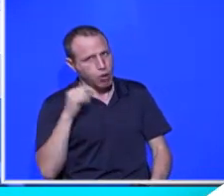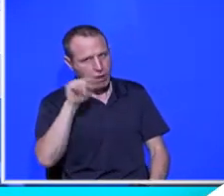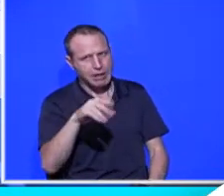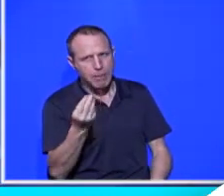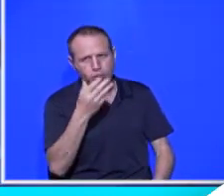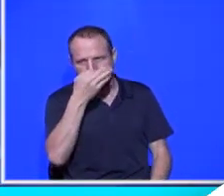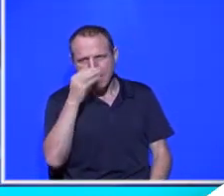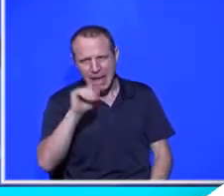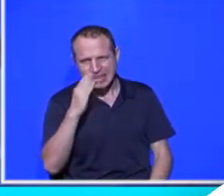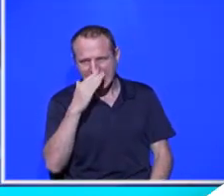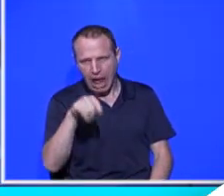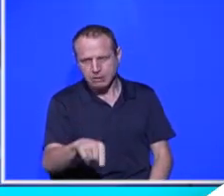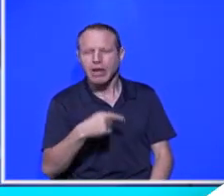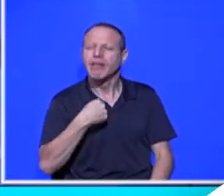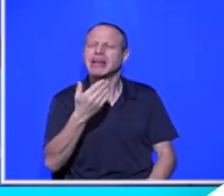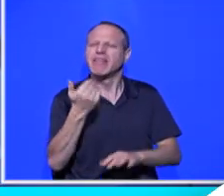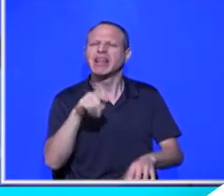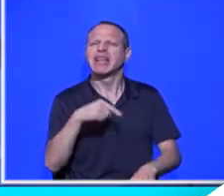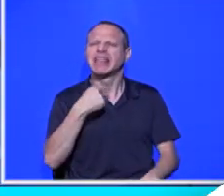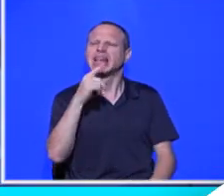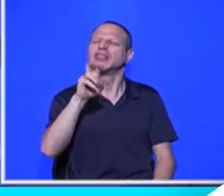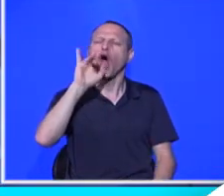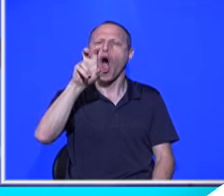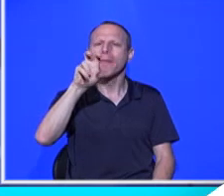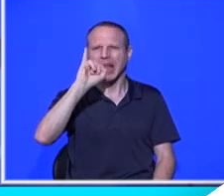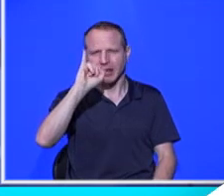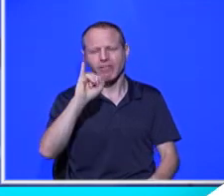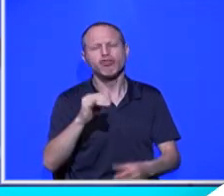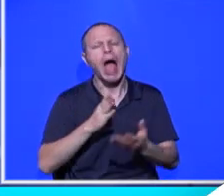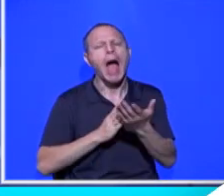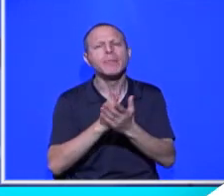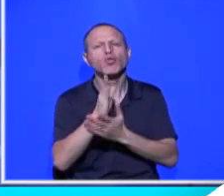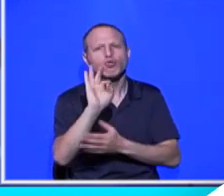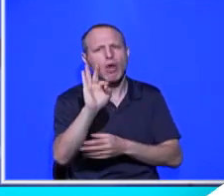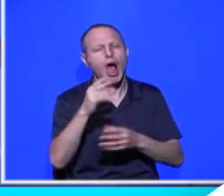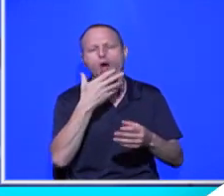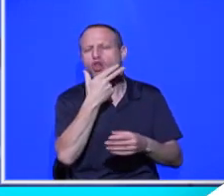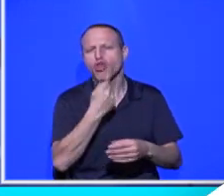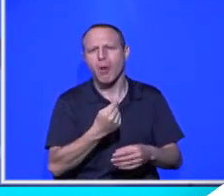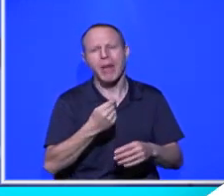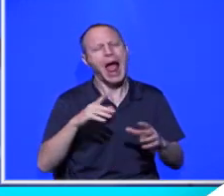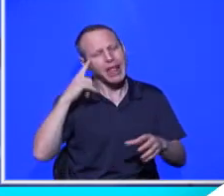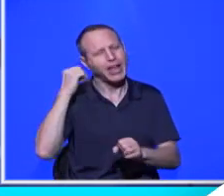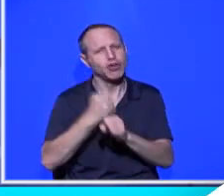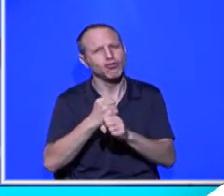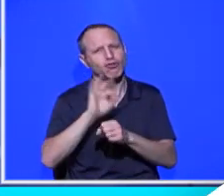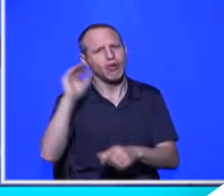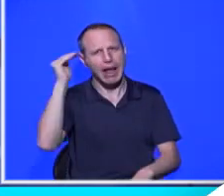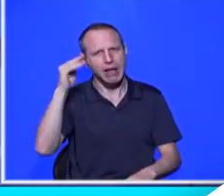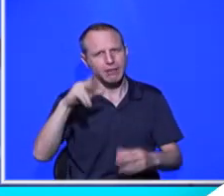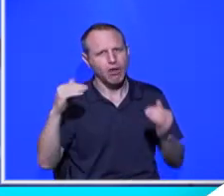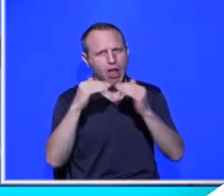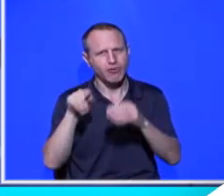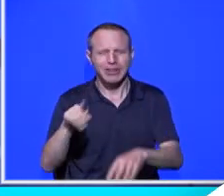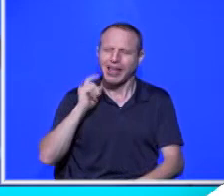אבל לפני כן הייתי אומר לגבי עומר ינקלביץ' שהאמינות שלה דומה לנחישות של בני גנץ. אפשר להשוות רק לזה, אין לי